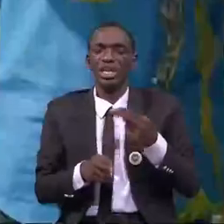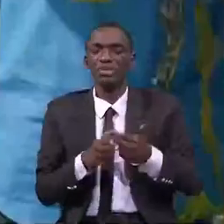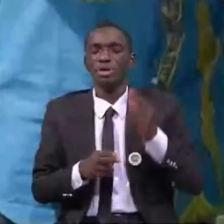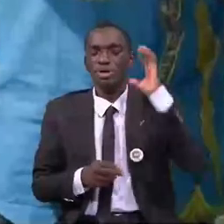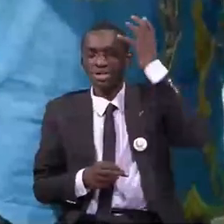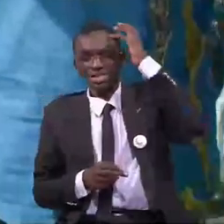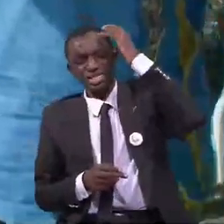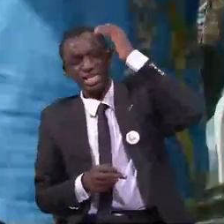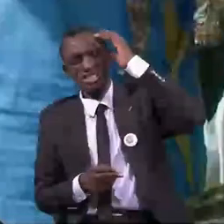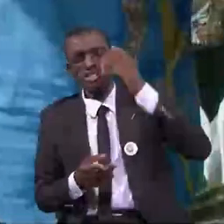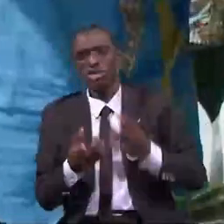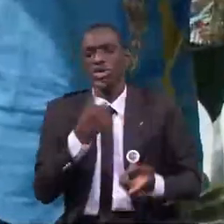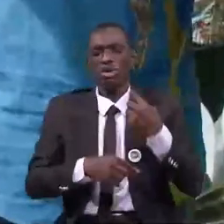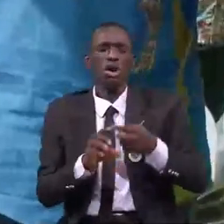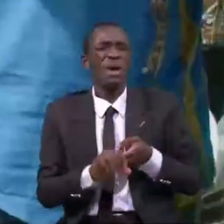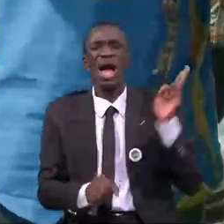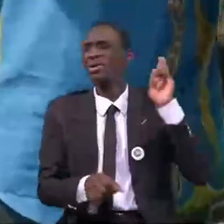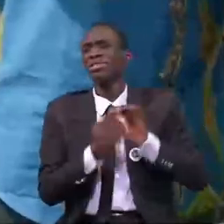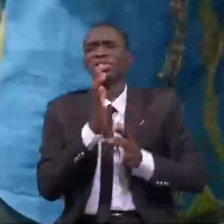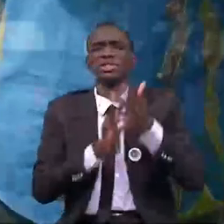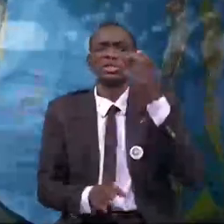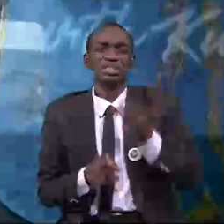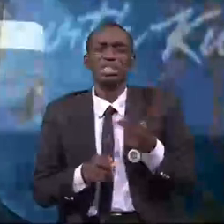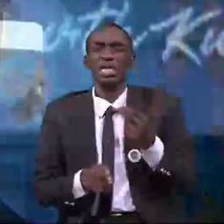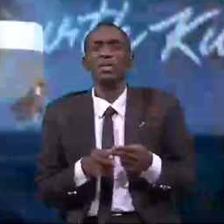larm la folie sort de là au nom de